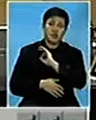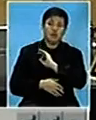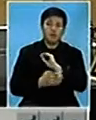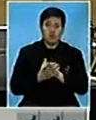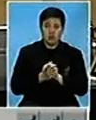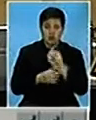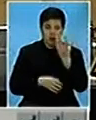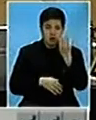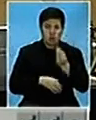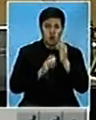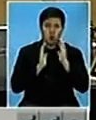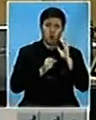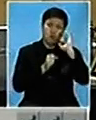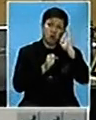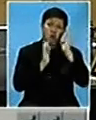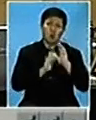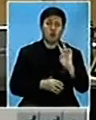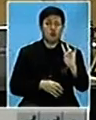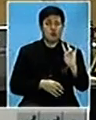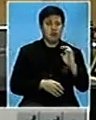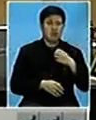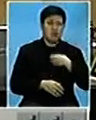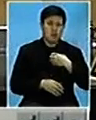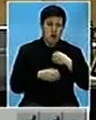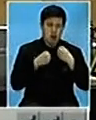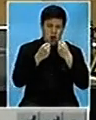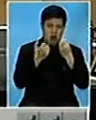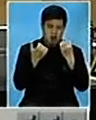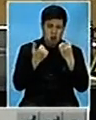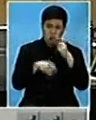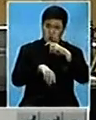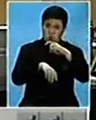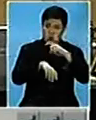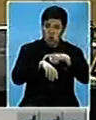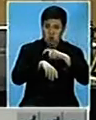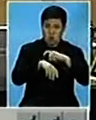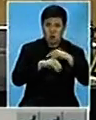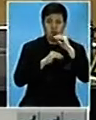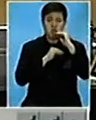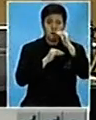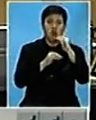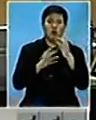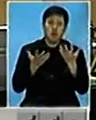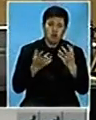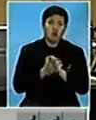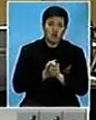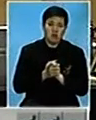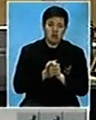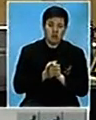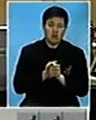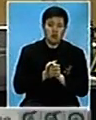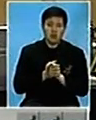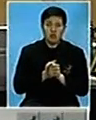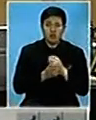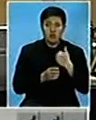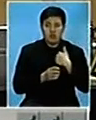หลือผู้อภิปรายอยู่7ท่านผมก็อยากจะให้จบในเวลาที่เคยตกลงกันไว้แต่ว่าเอาเถอะครับแต่ว่าเราก็